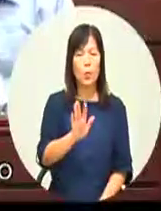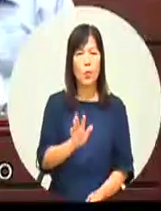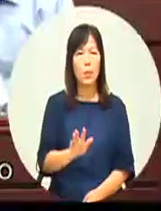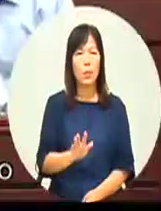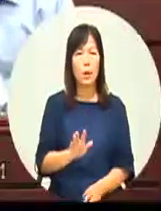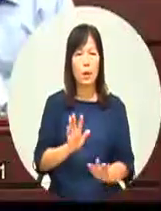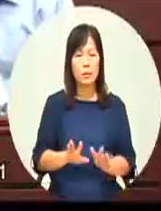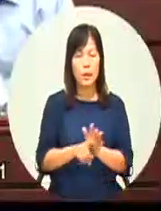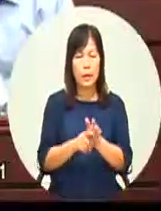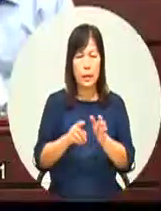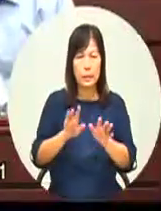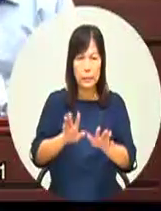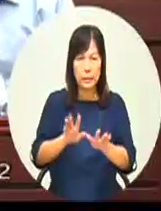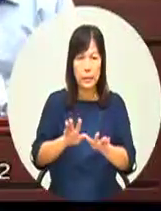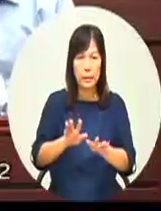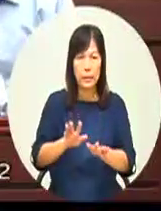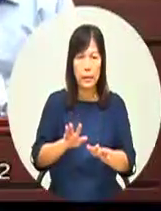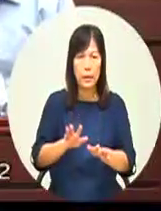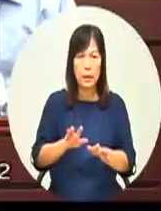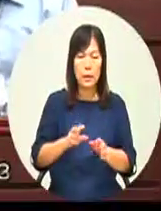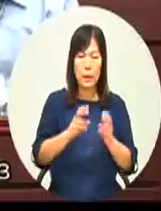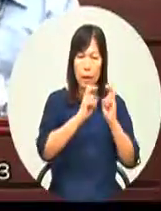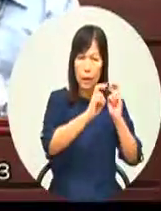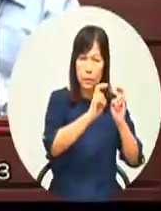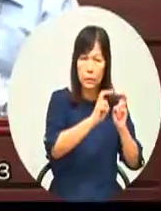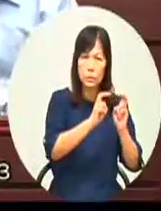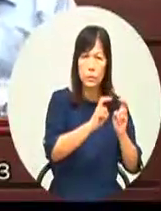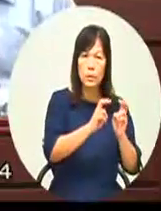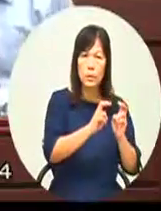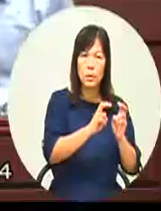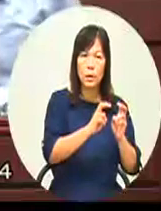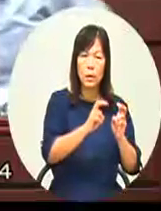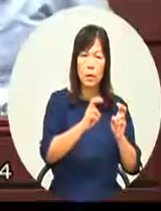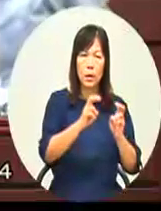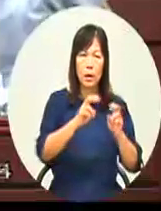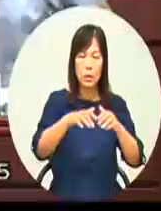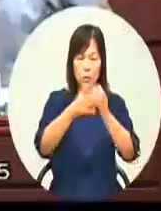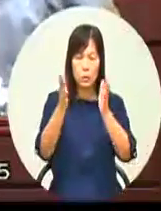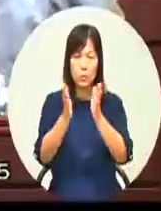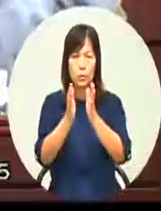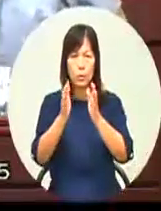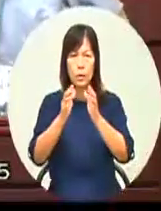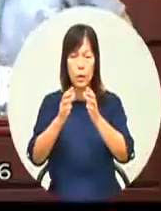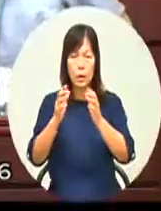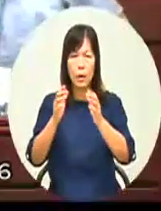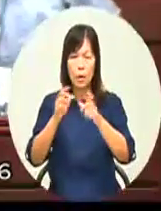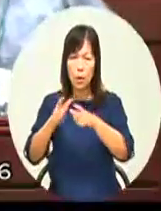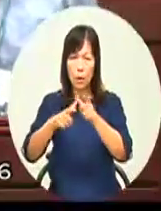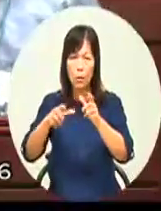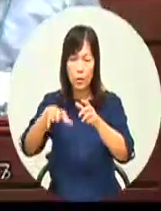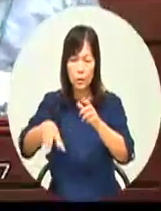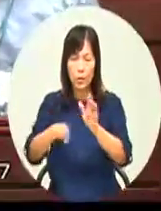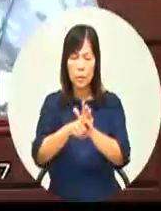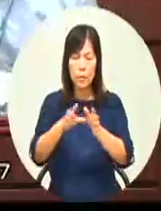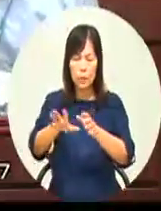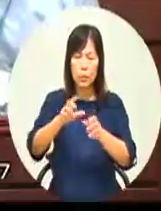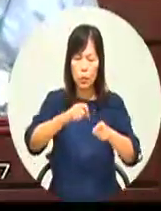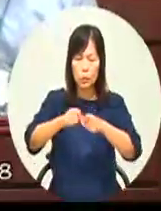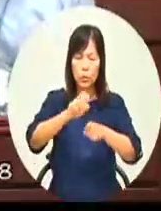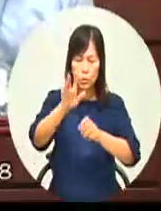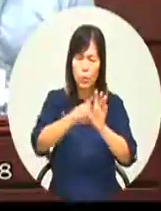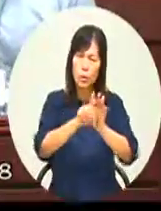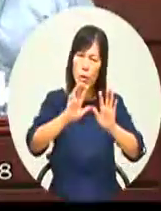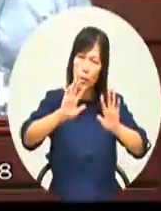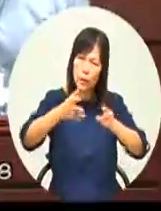前先将这个捷运都会公园站的四号出口 那是一个非现在设计了，已经设计，大概年